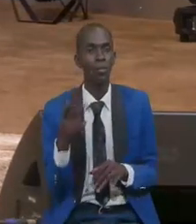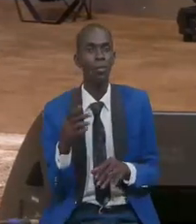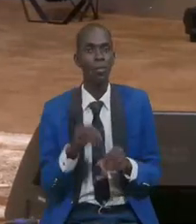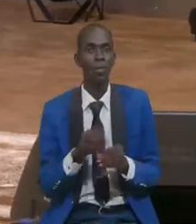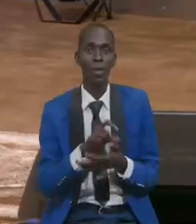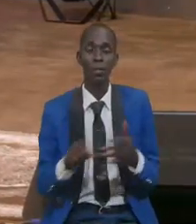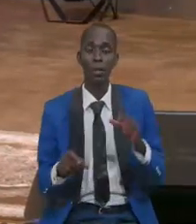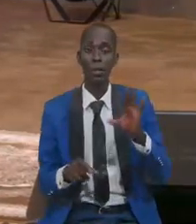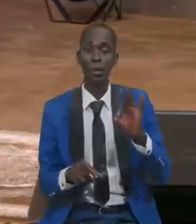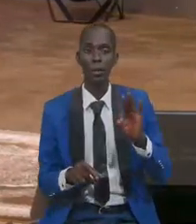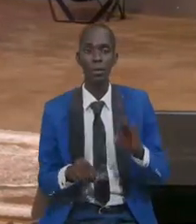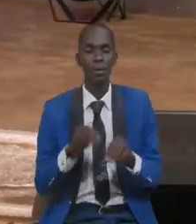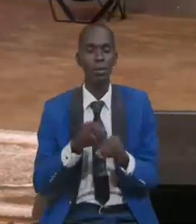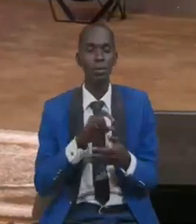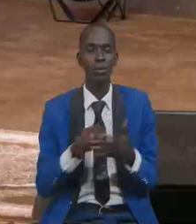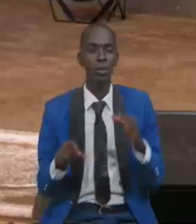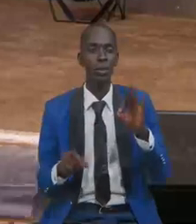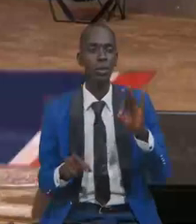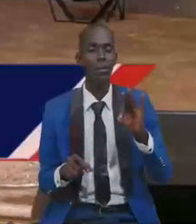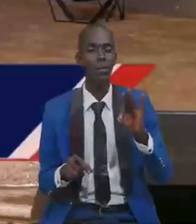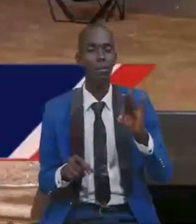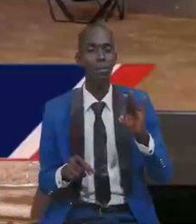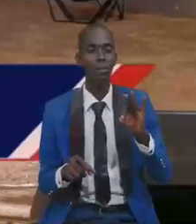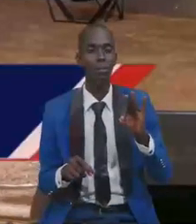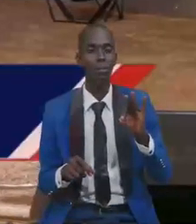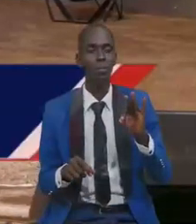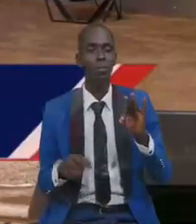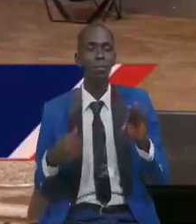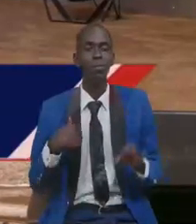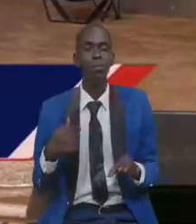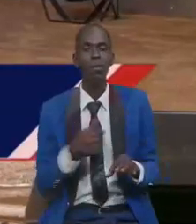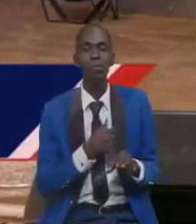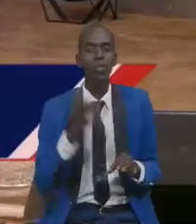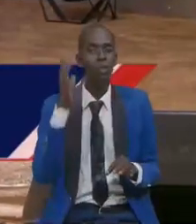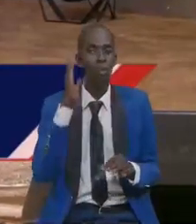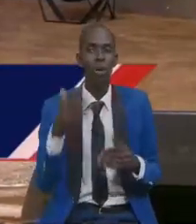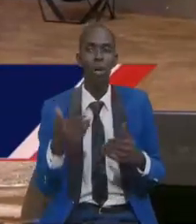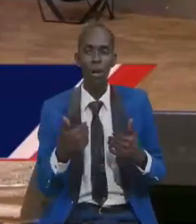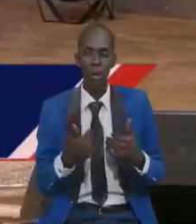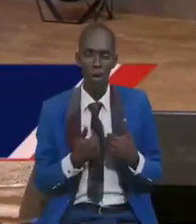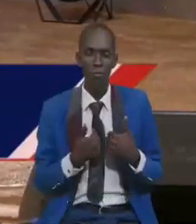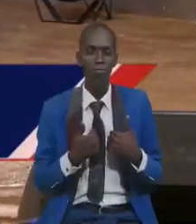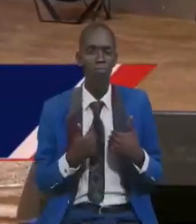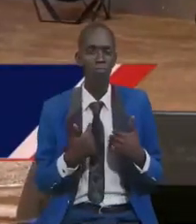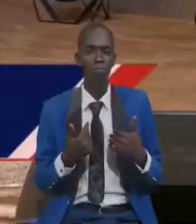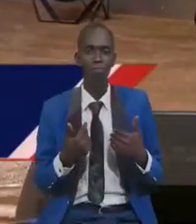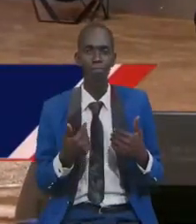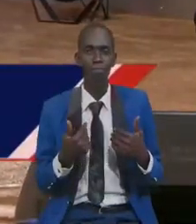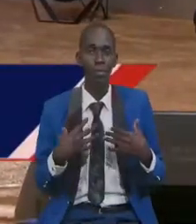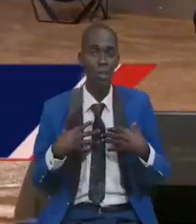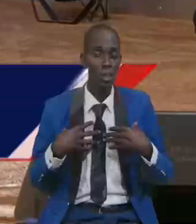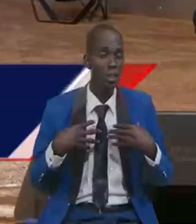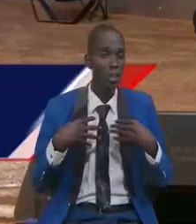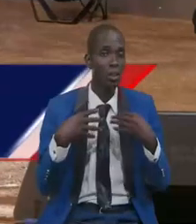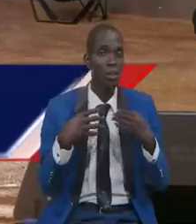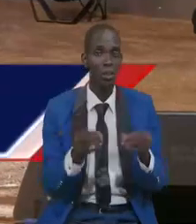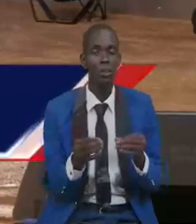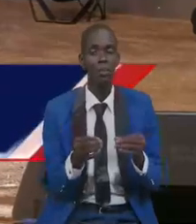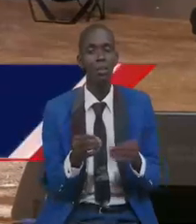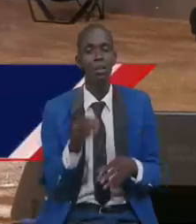Verset 9. Il dit, nous avons voulu guérir Babylone. Nous avons voulu le